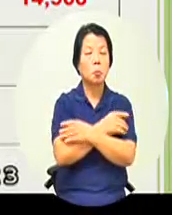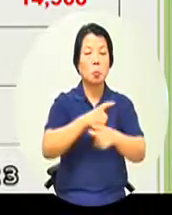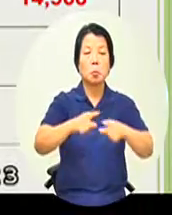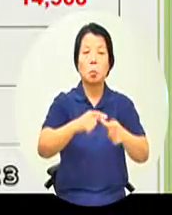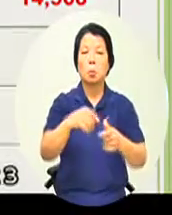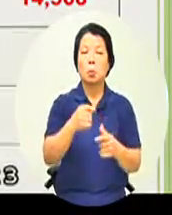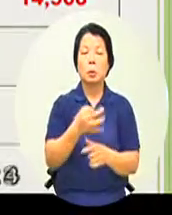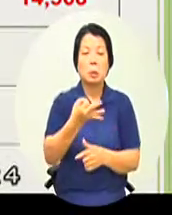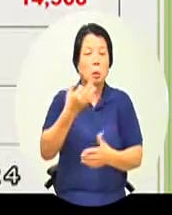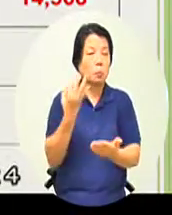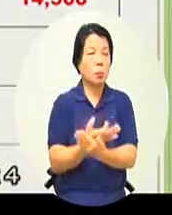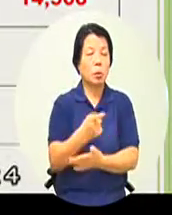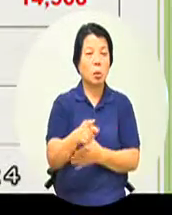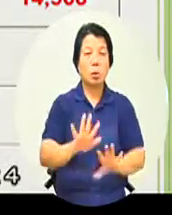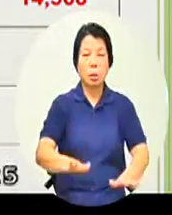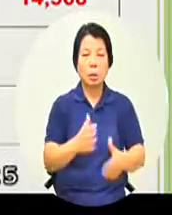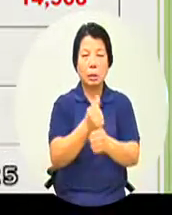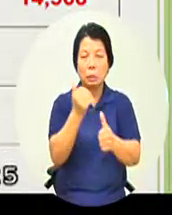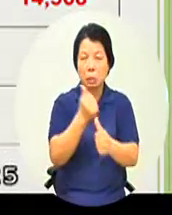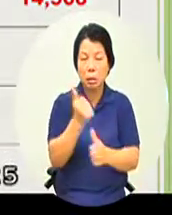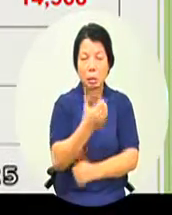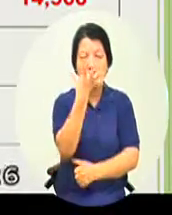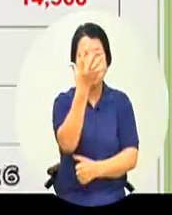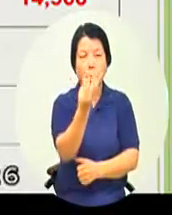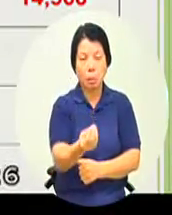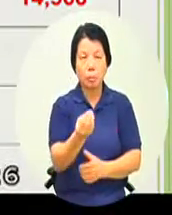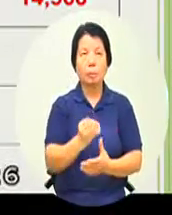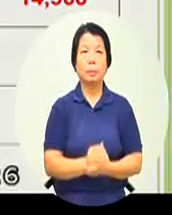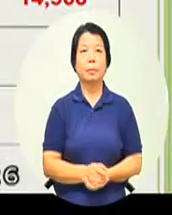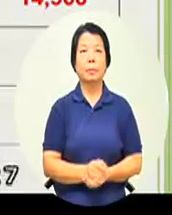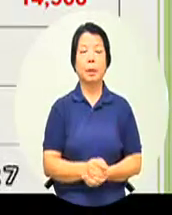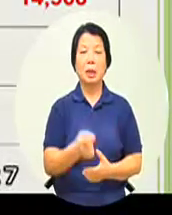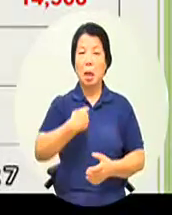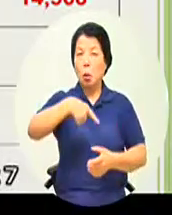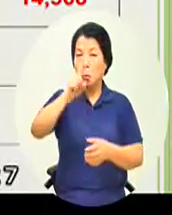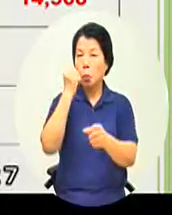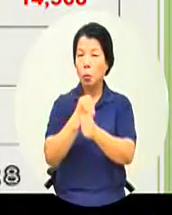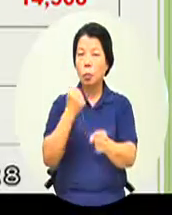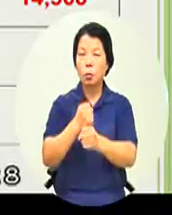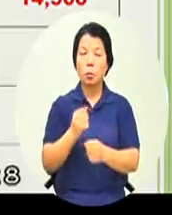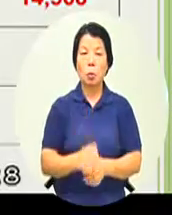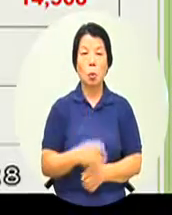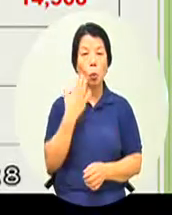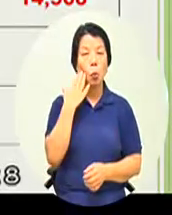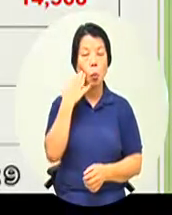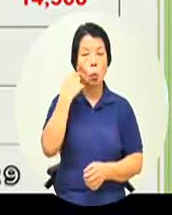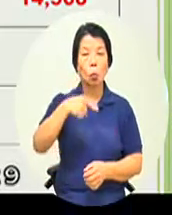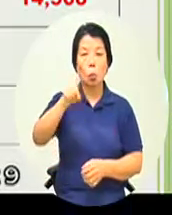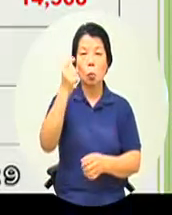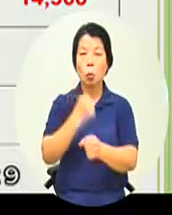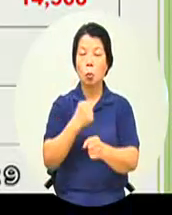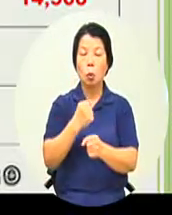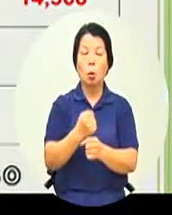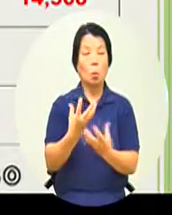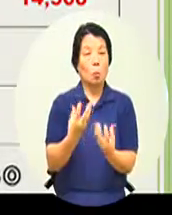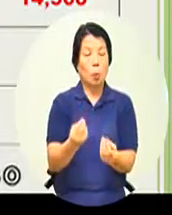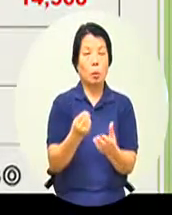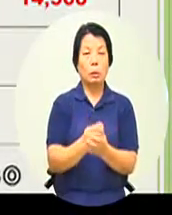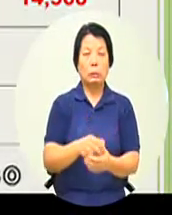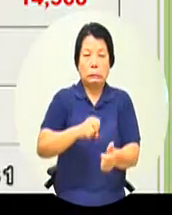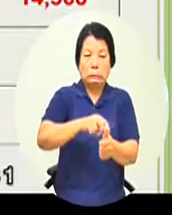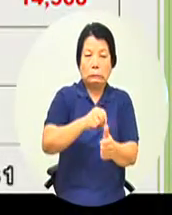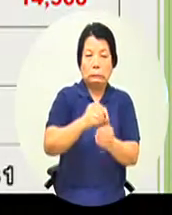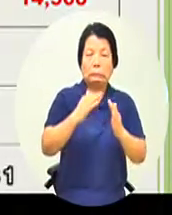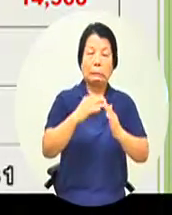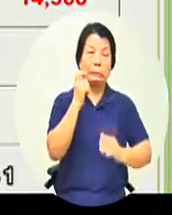化去啊，啊，囡仔生生会安怎？对不对？啊，伊要上班啊，伊无上班嘛，无法当伊饲这家庭啊。但是你私人的